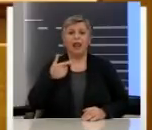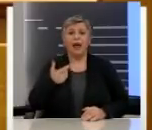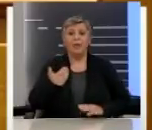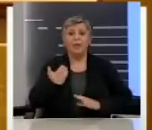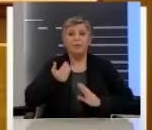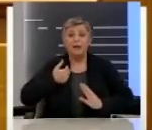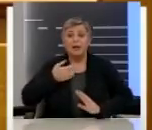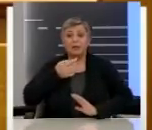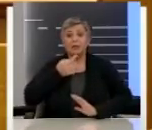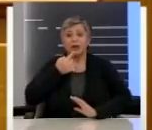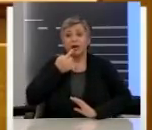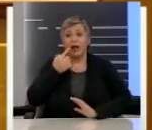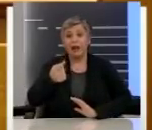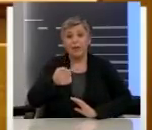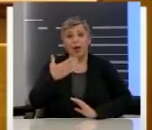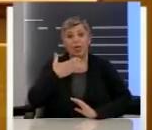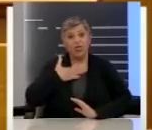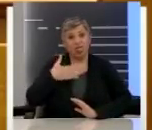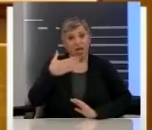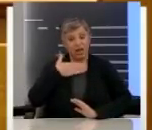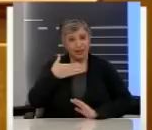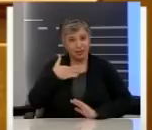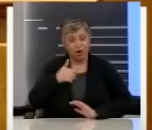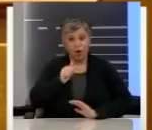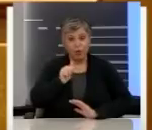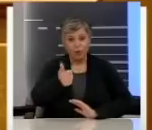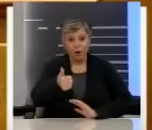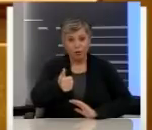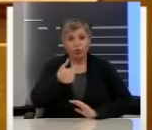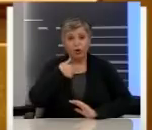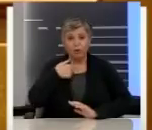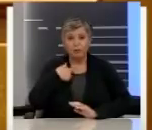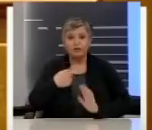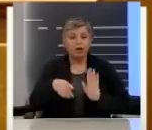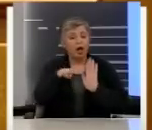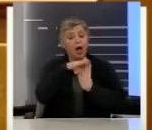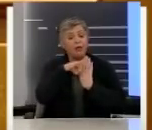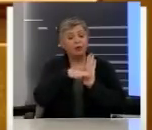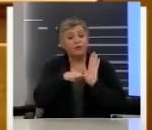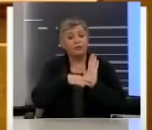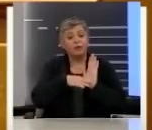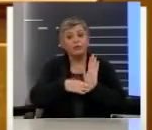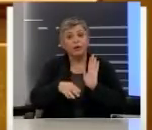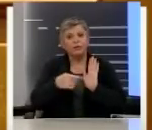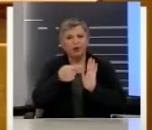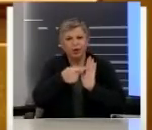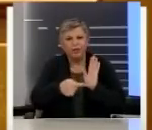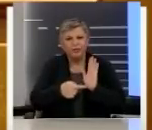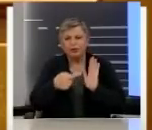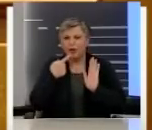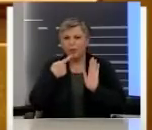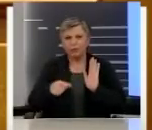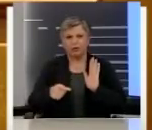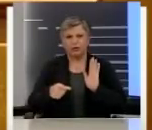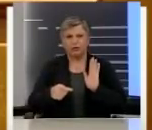κριτήρια και κυρίως χωρίς την ψυχιατρικοποίηση της απόφασης του.